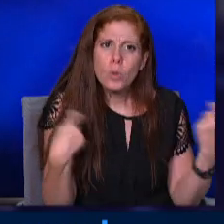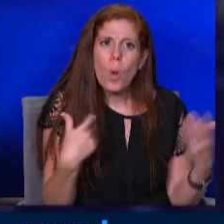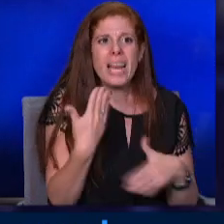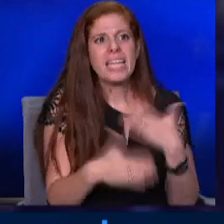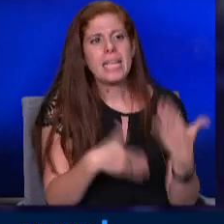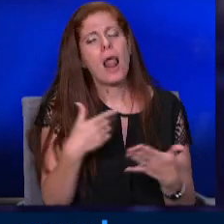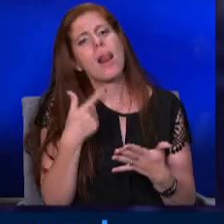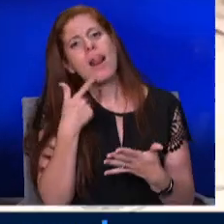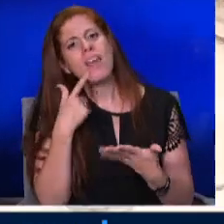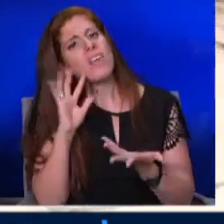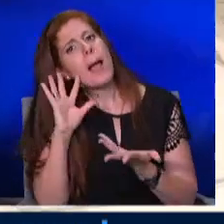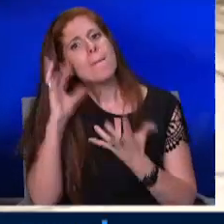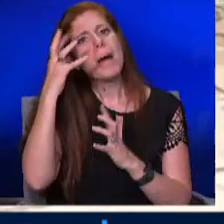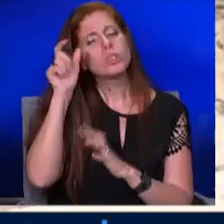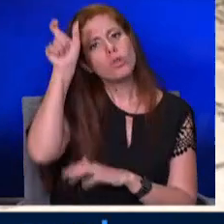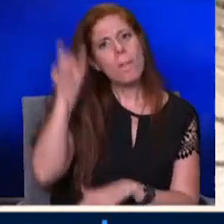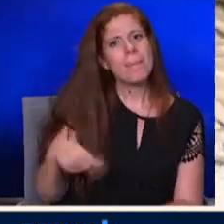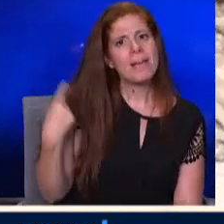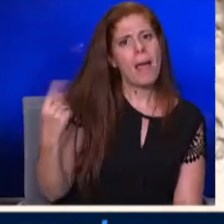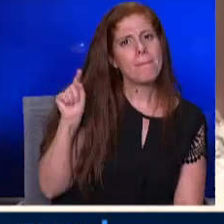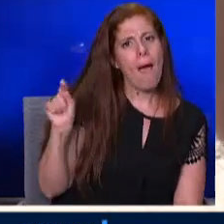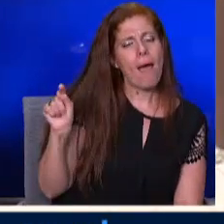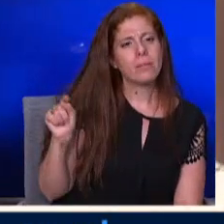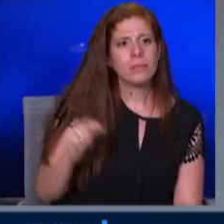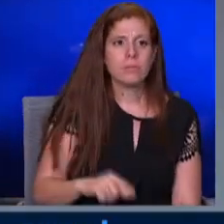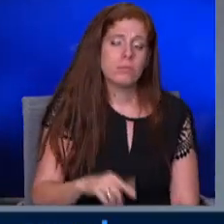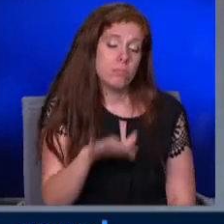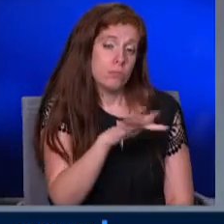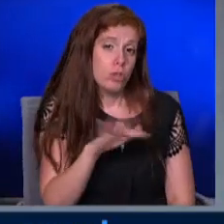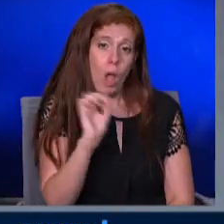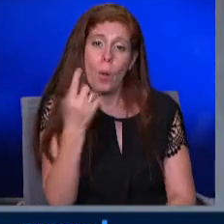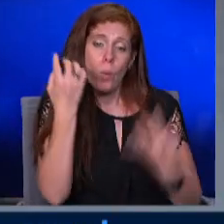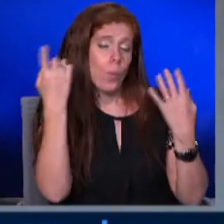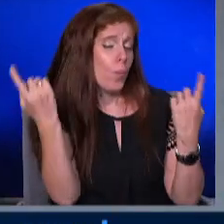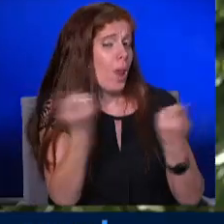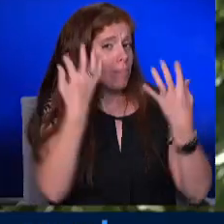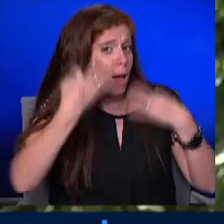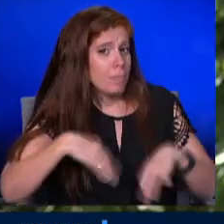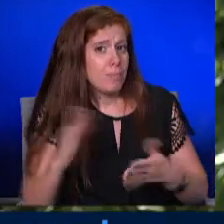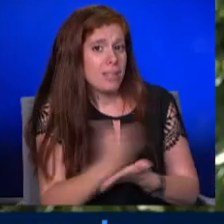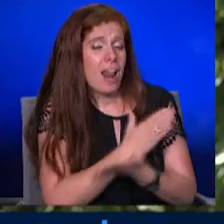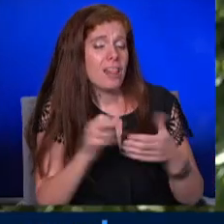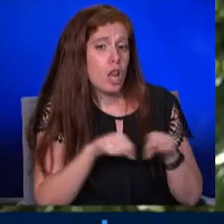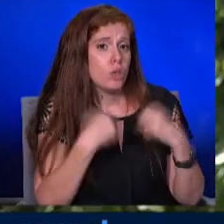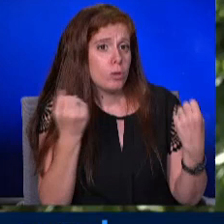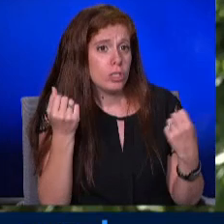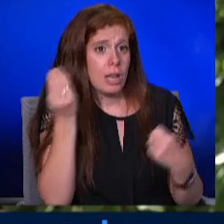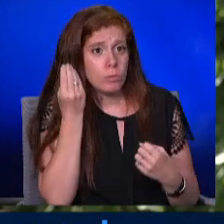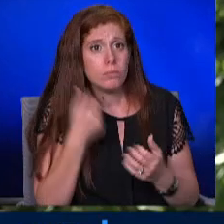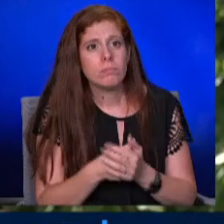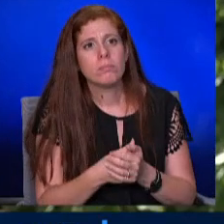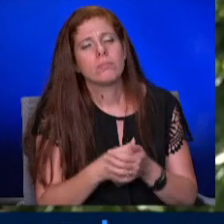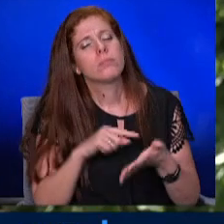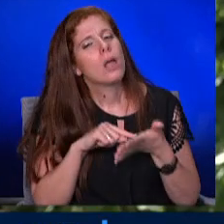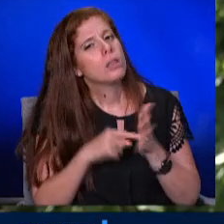קפריזות של בן אדם אחד. בשטח, לא כולם מכבדים את ההחלטה לשבש את הלימודים. אני לא מתכוון ליישם אף